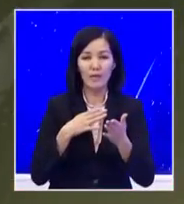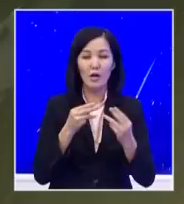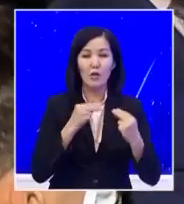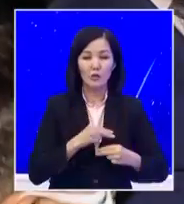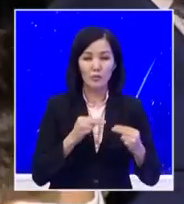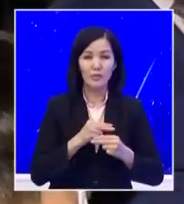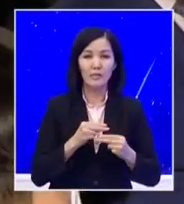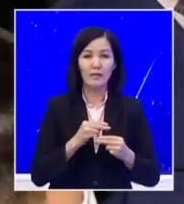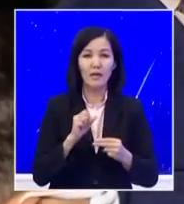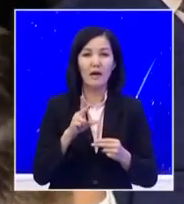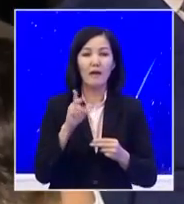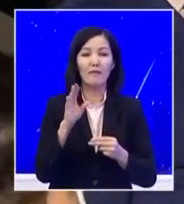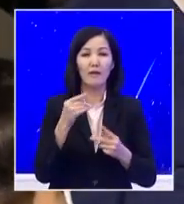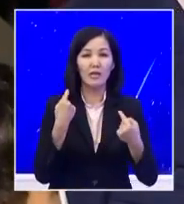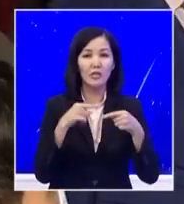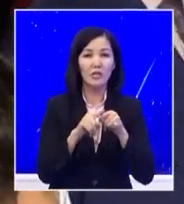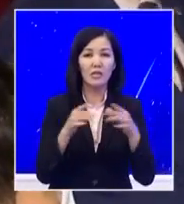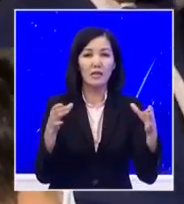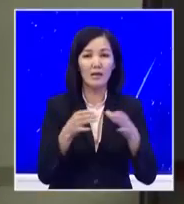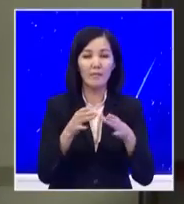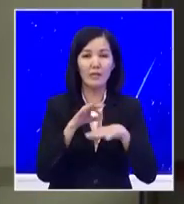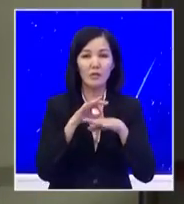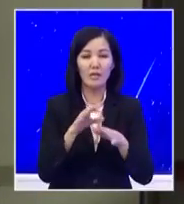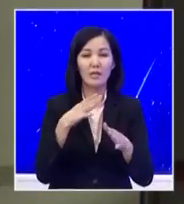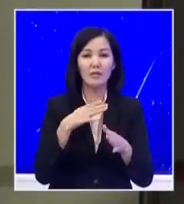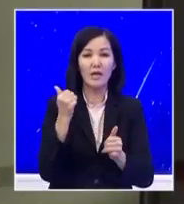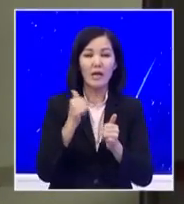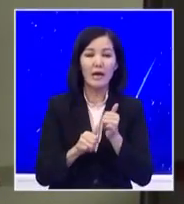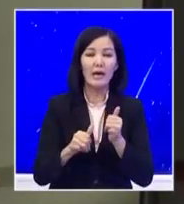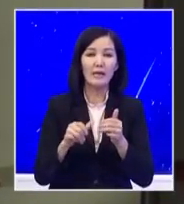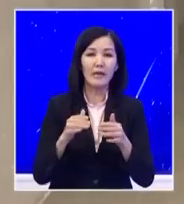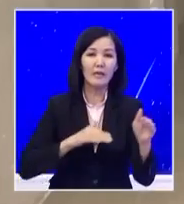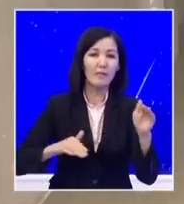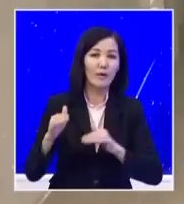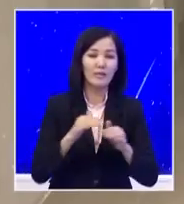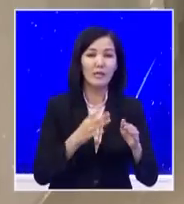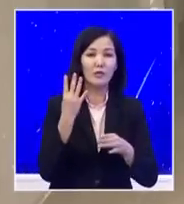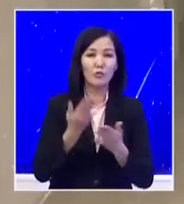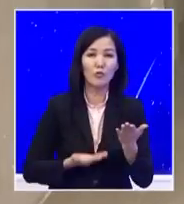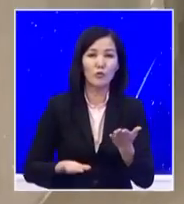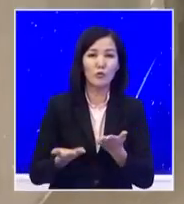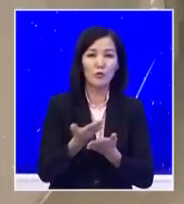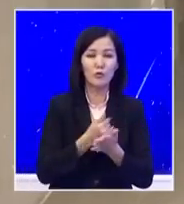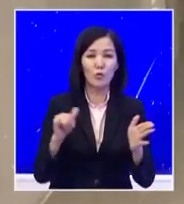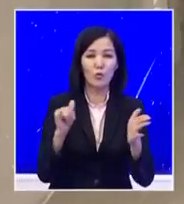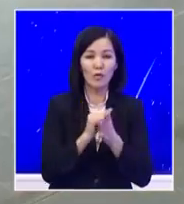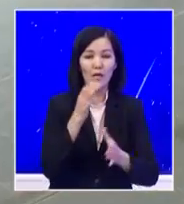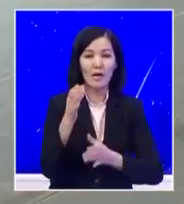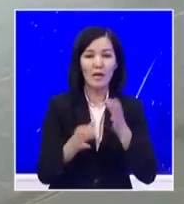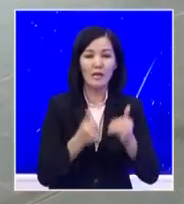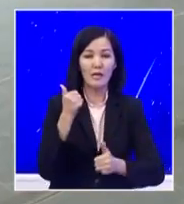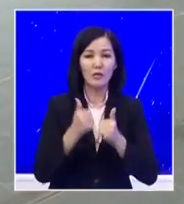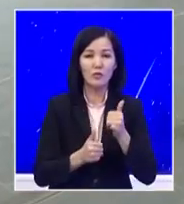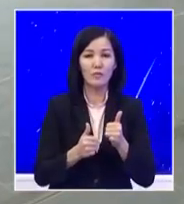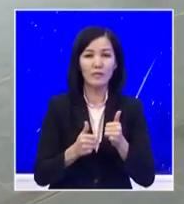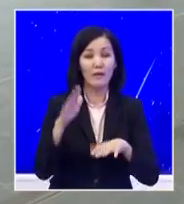жұмыстармен акваинженерлік мердігер мекемесі айналысып жатыр. Әр бассейнге 4 сүзгі орнатыпты. Халықаралық компания жұмысын